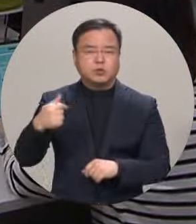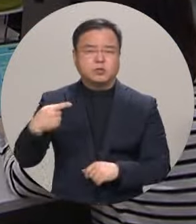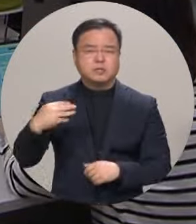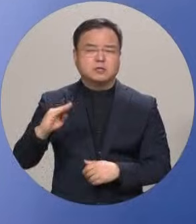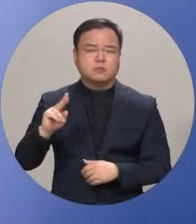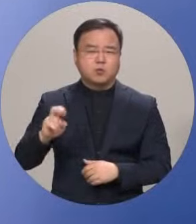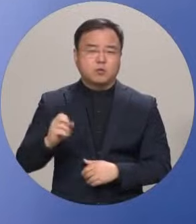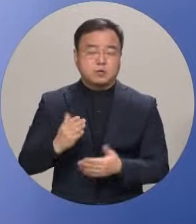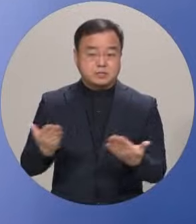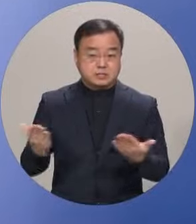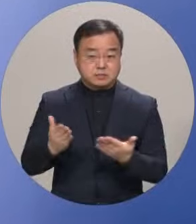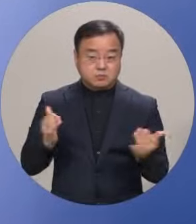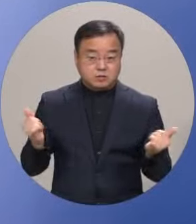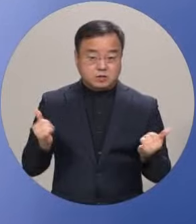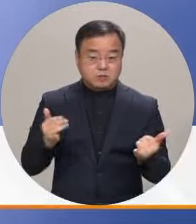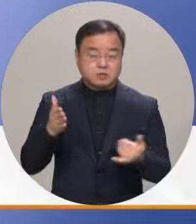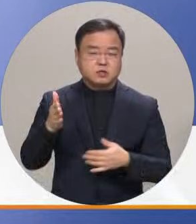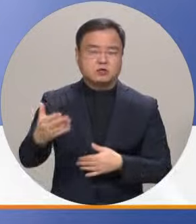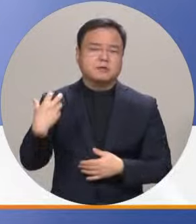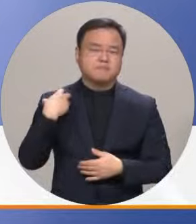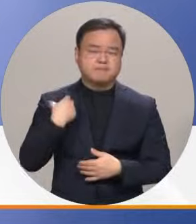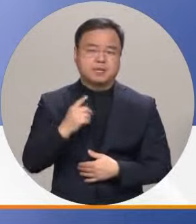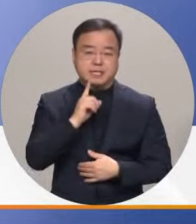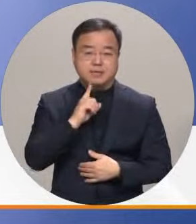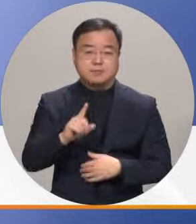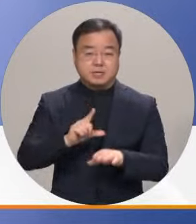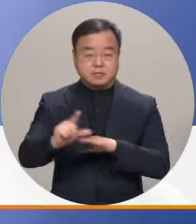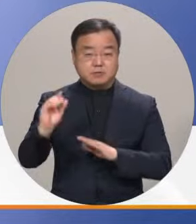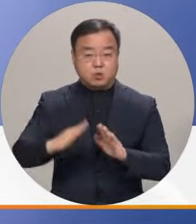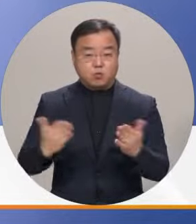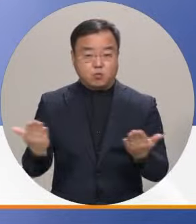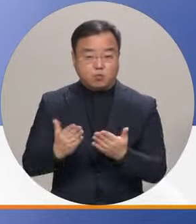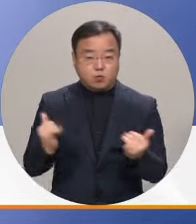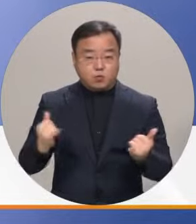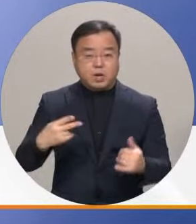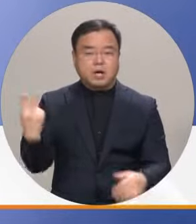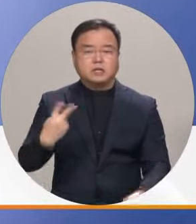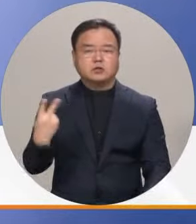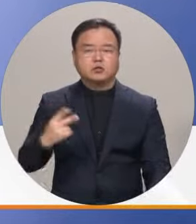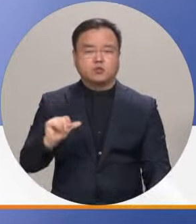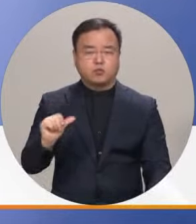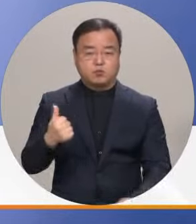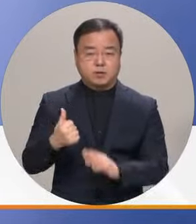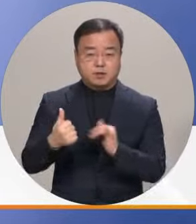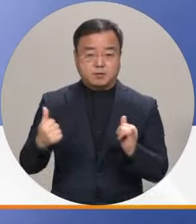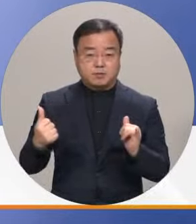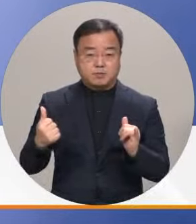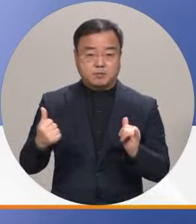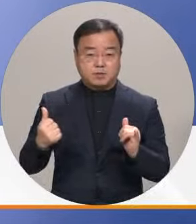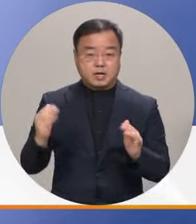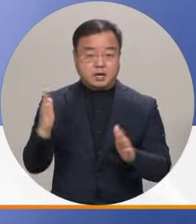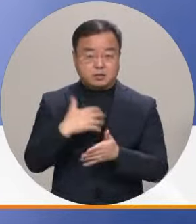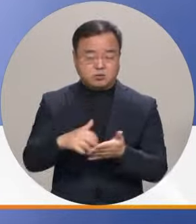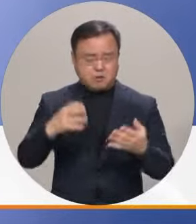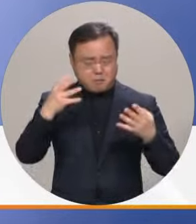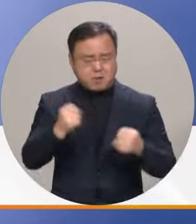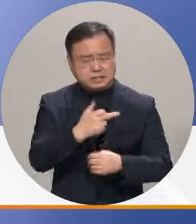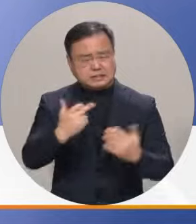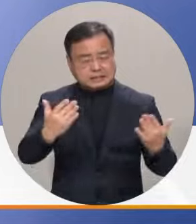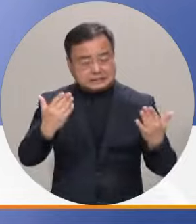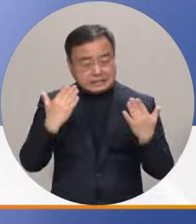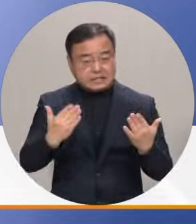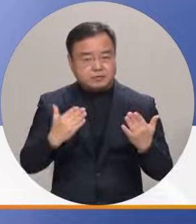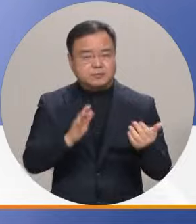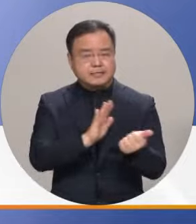겁니다 지방 공무원 약 2500명이 학생수가 많은 학교의 지원실장을도록 하고 이를